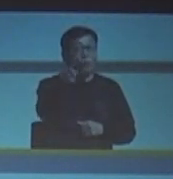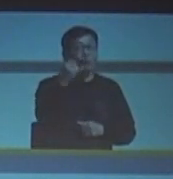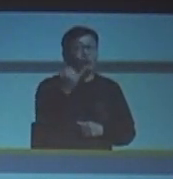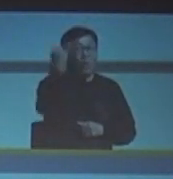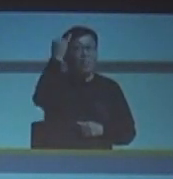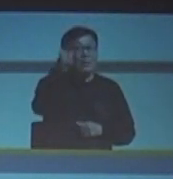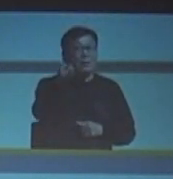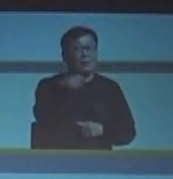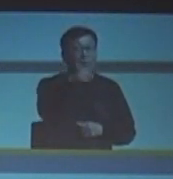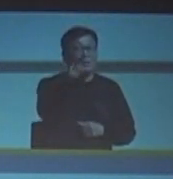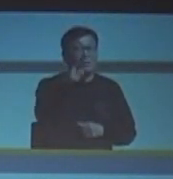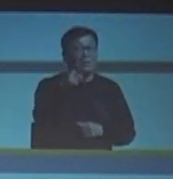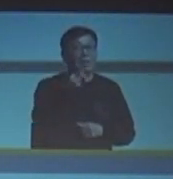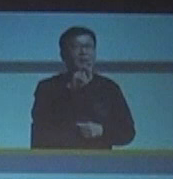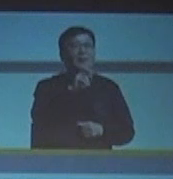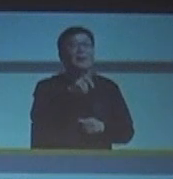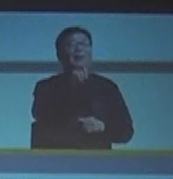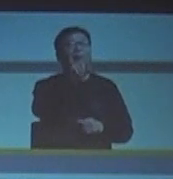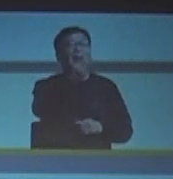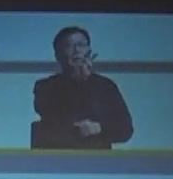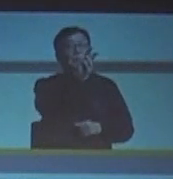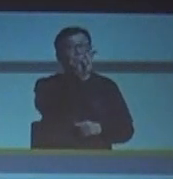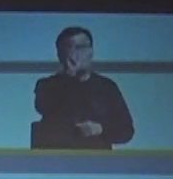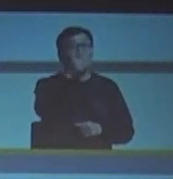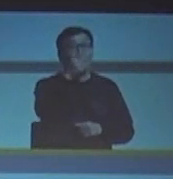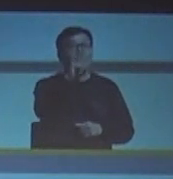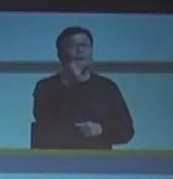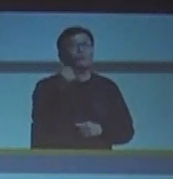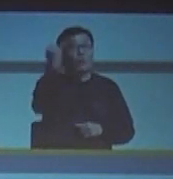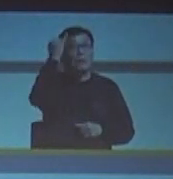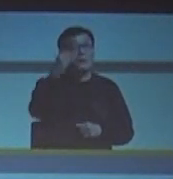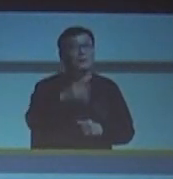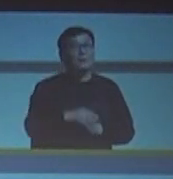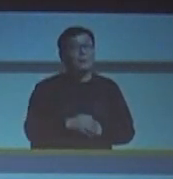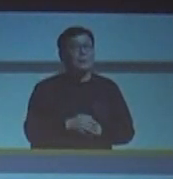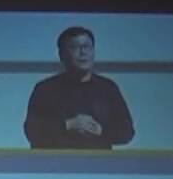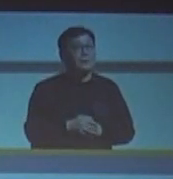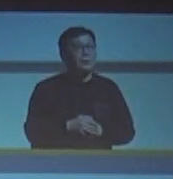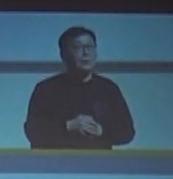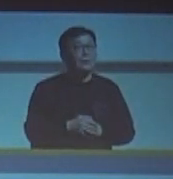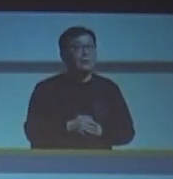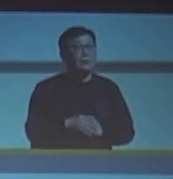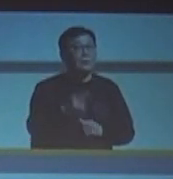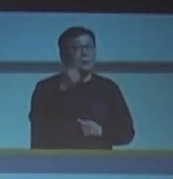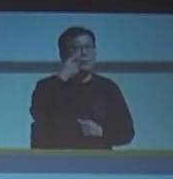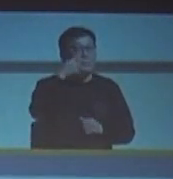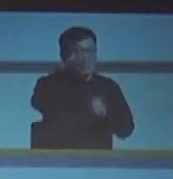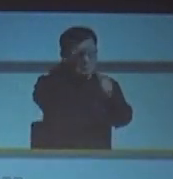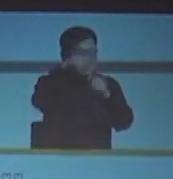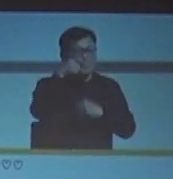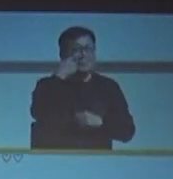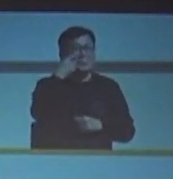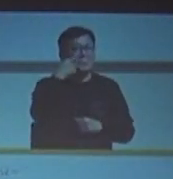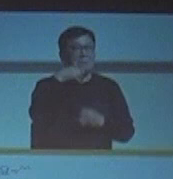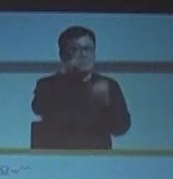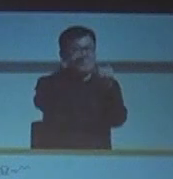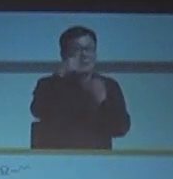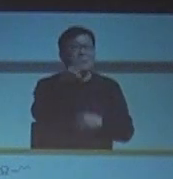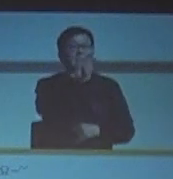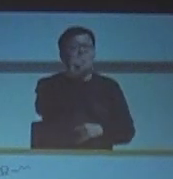네. 네. 제 주위라고 누나님들이신가요? 일단 무대를 한번 보셔보세요. 네. 아, 무대로 한번. 네. 네. 네. 우리